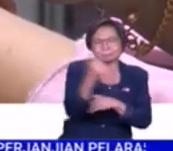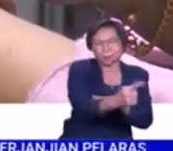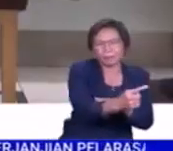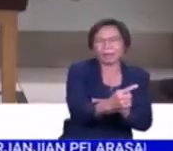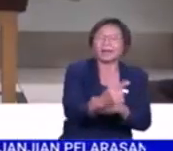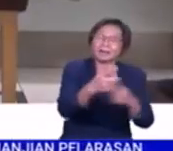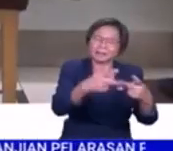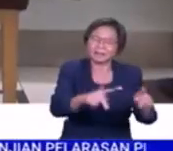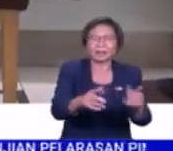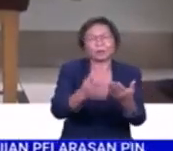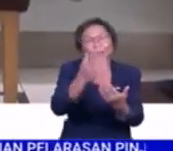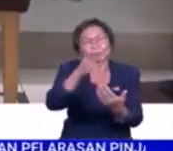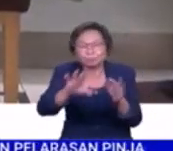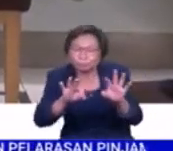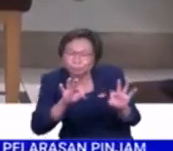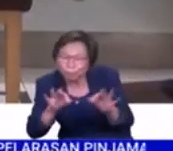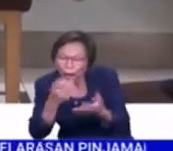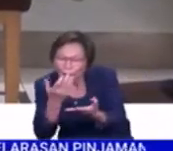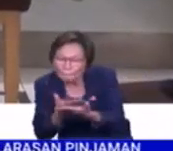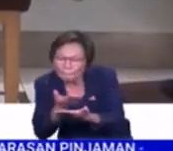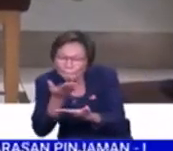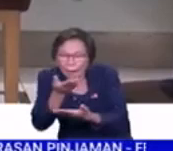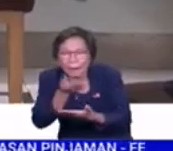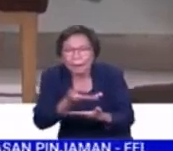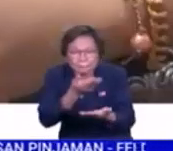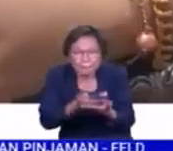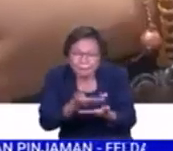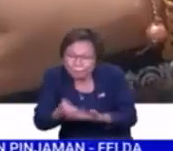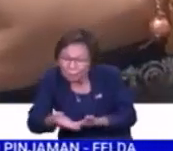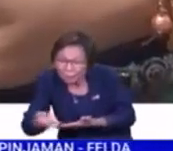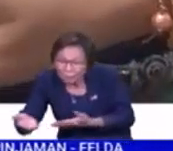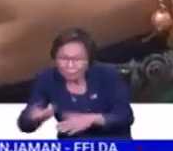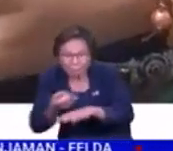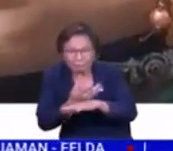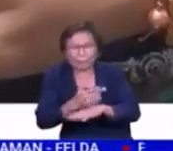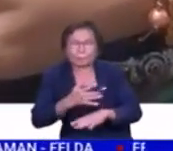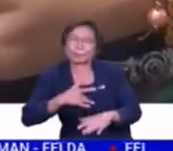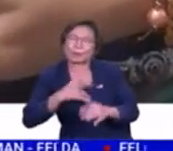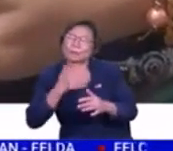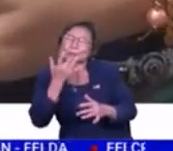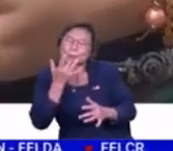premis untuk memilih barang kemas mengikut citarasa masing-masing.